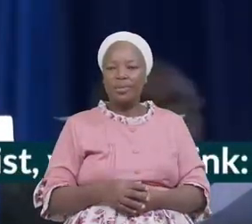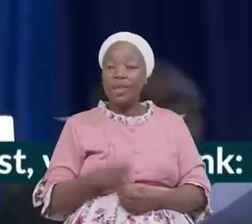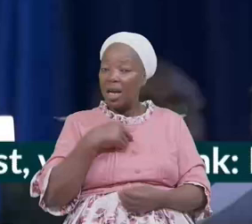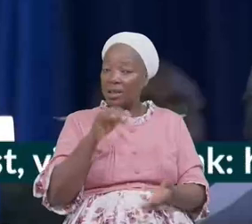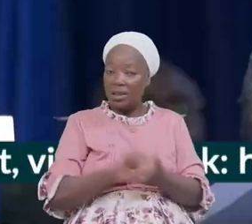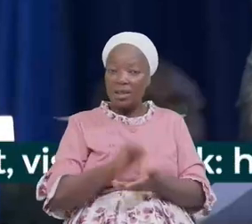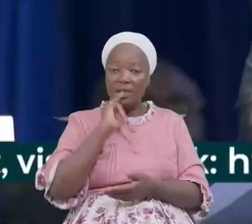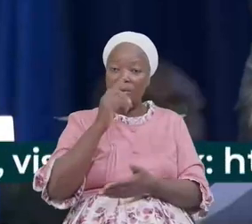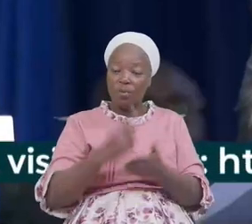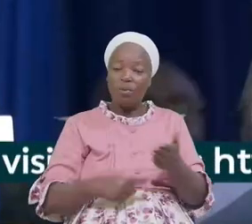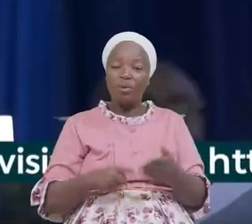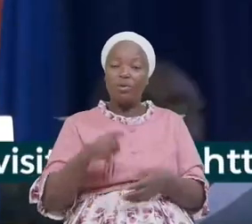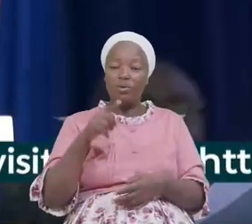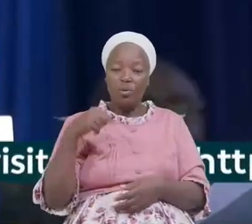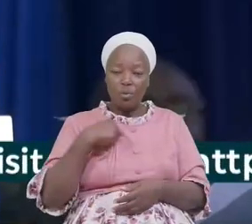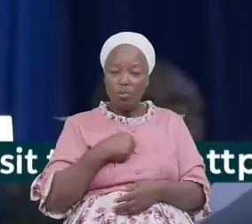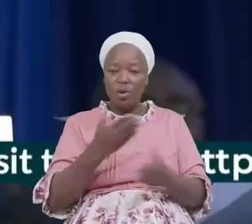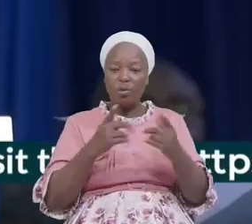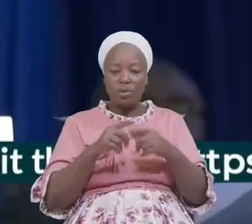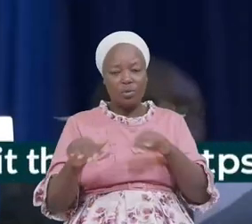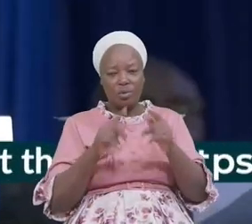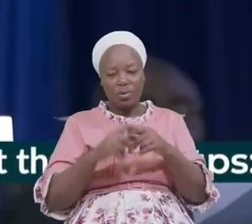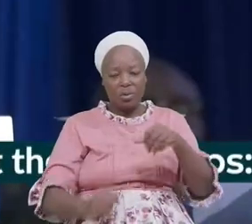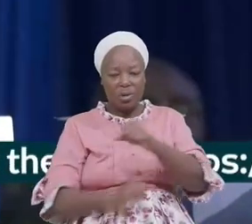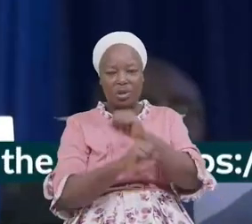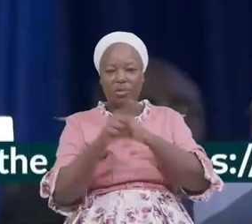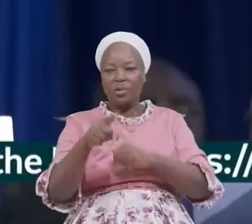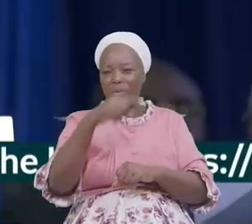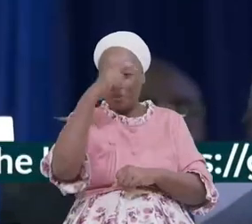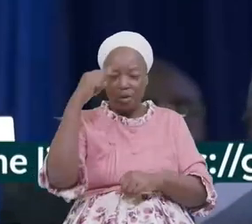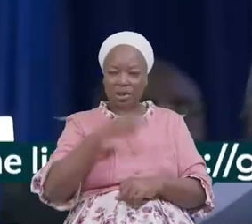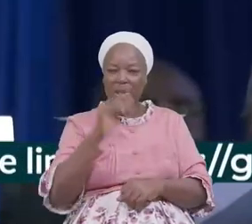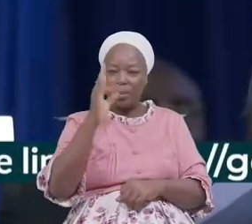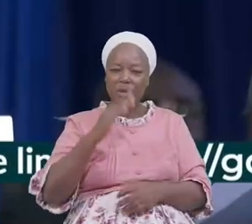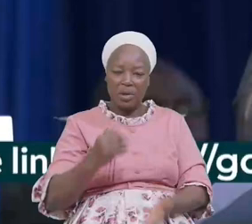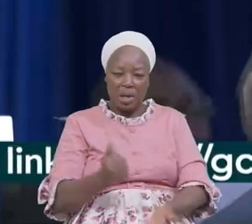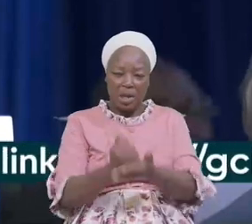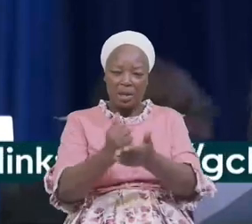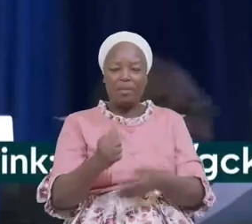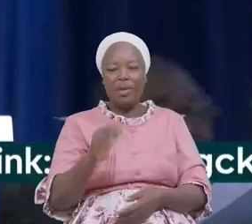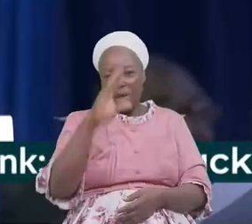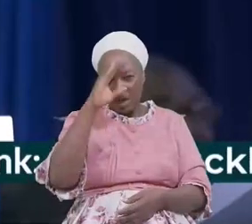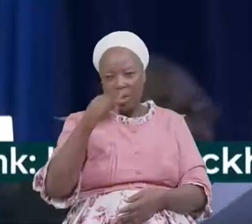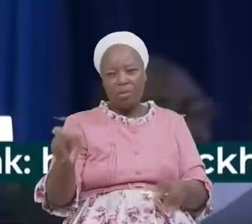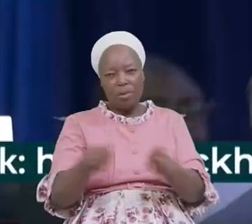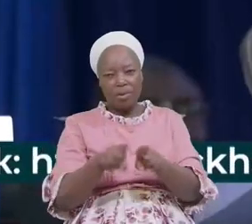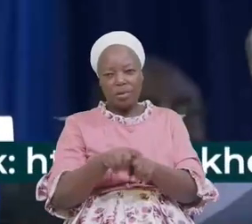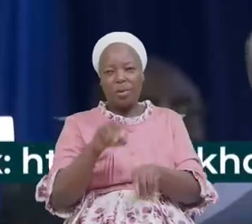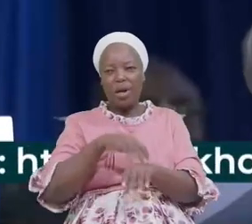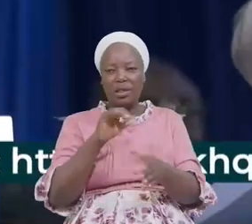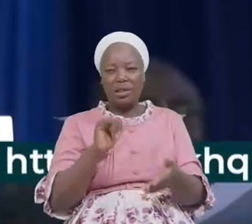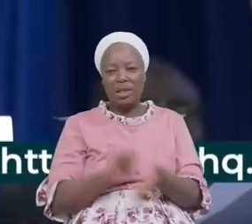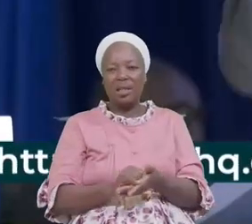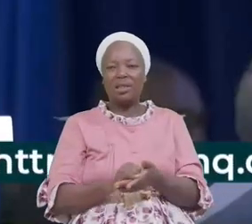Et c'est ce qu'il veut faire. Nous voulons faire pour vous aider. Mettez vos noms et toutes les informations qu'on a